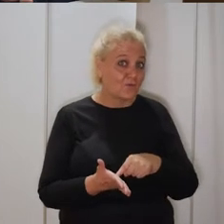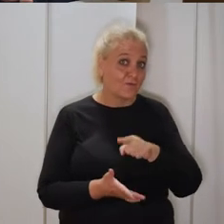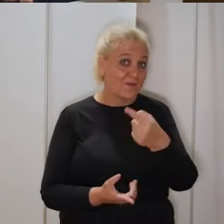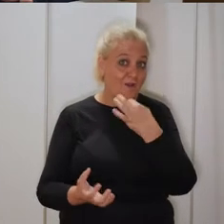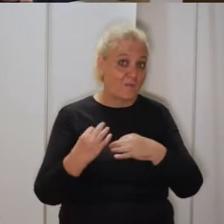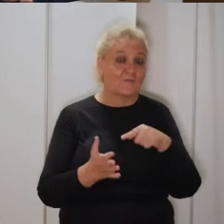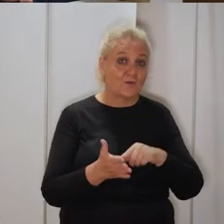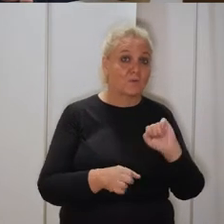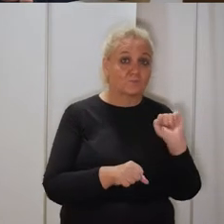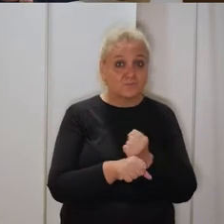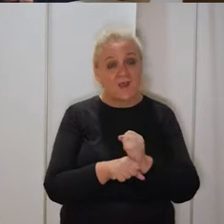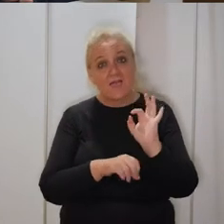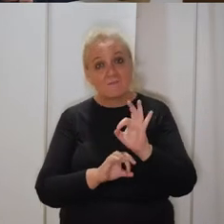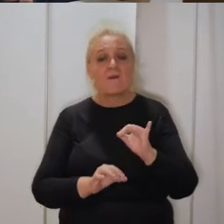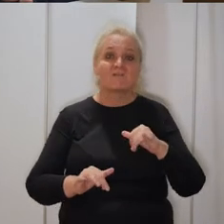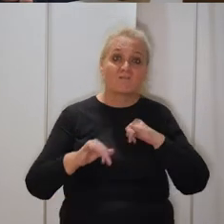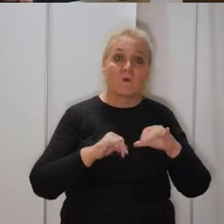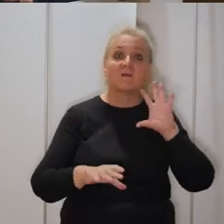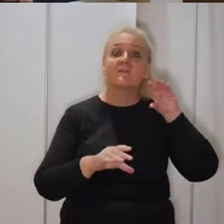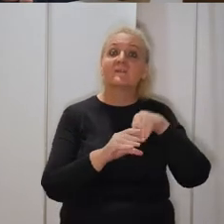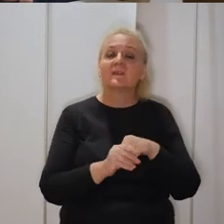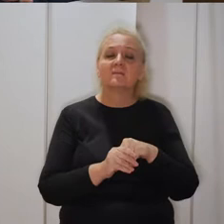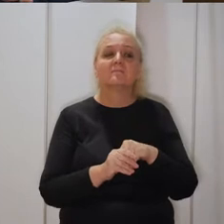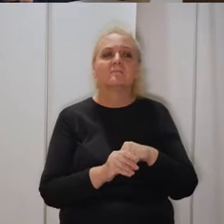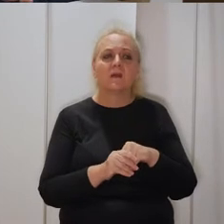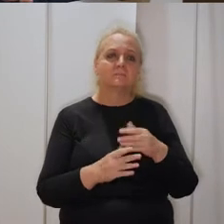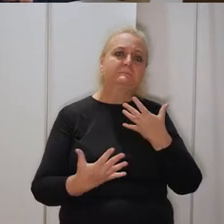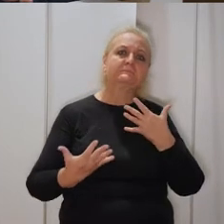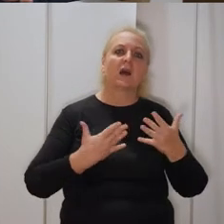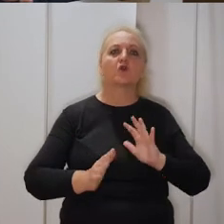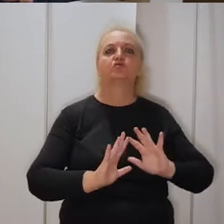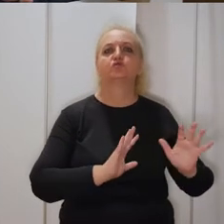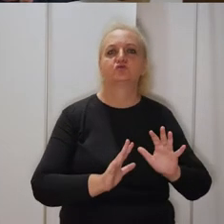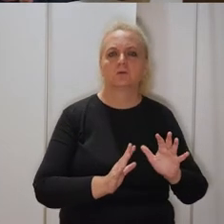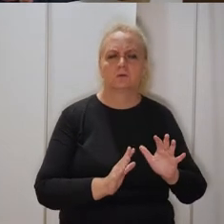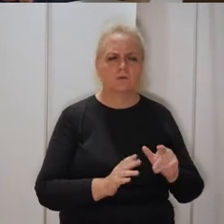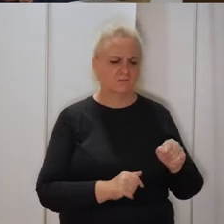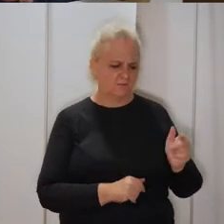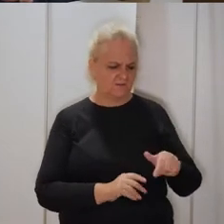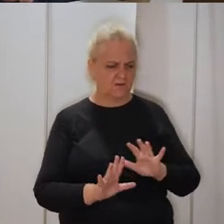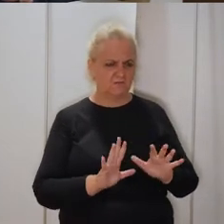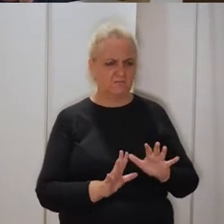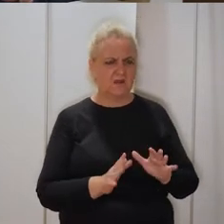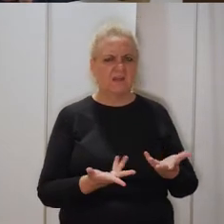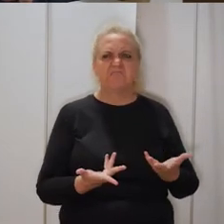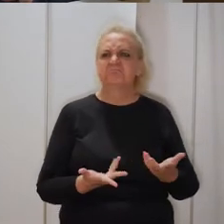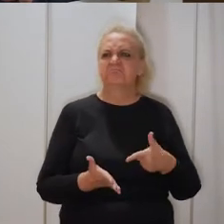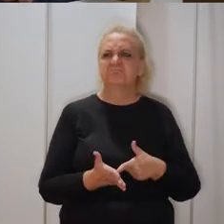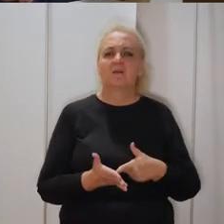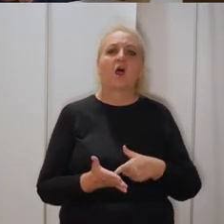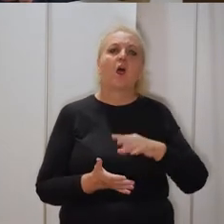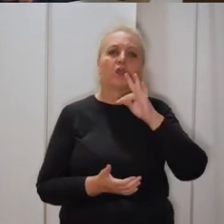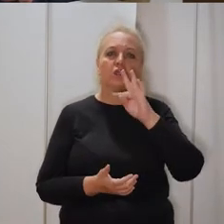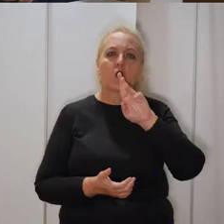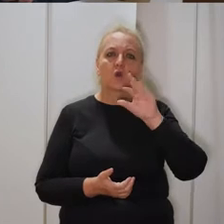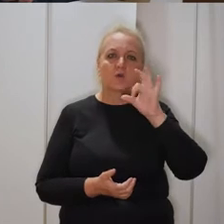mówisz, ta przemoc czy władza schowana pod troską. Troską, która niby ma być opieką, znaczy nawet nie pod troską, troska to jest dość